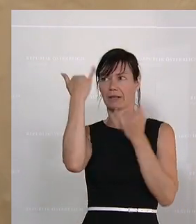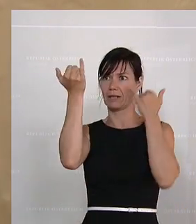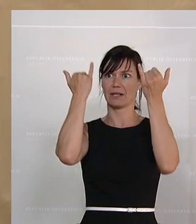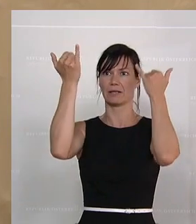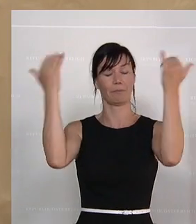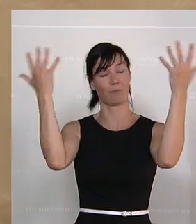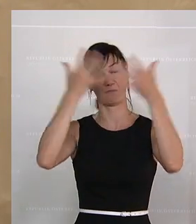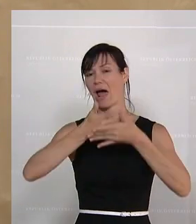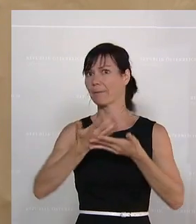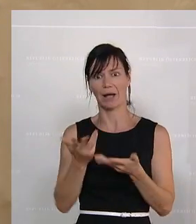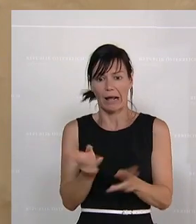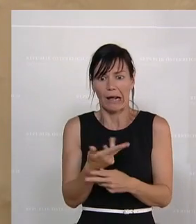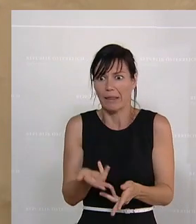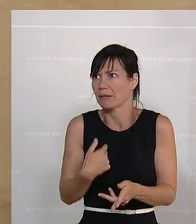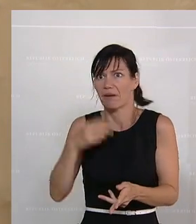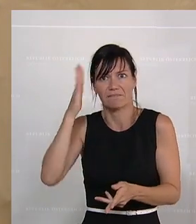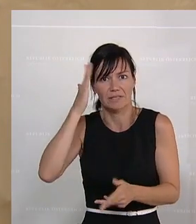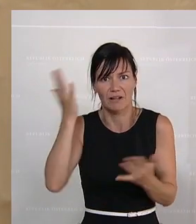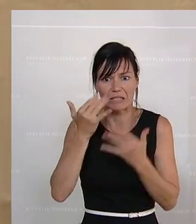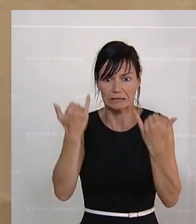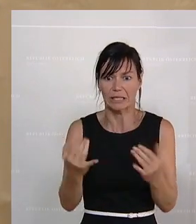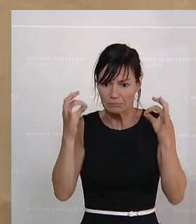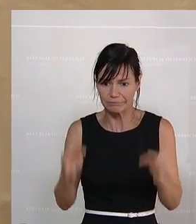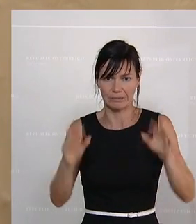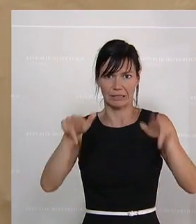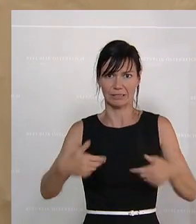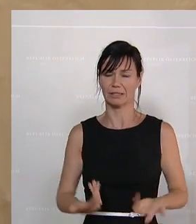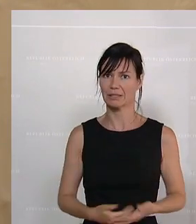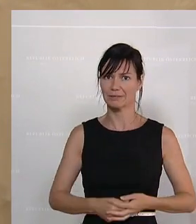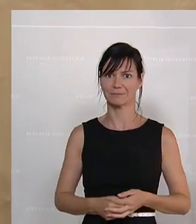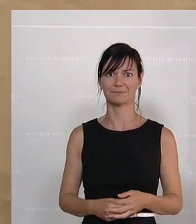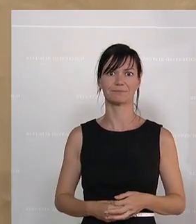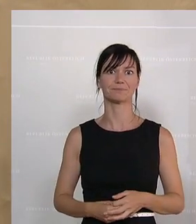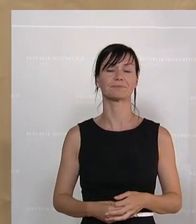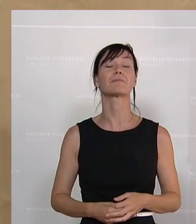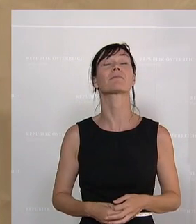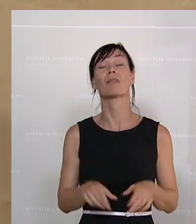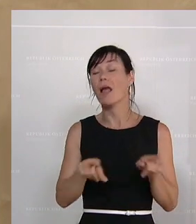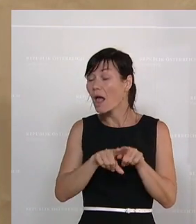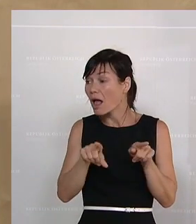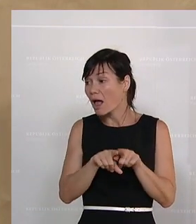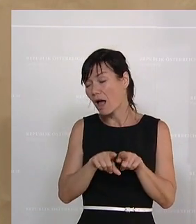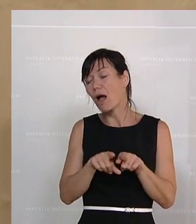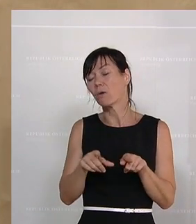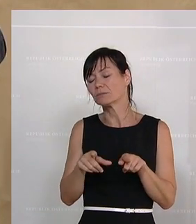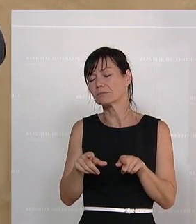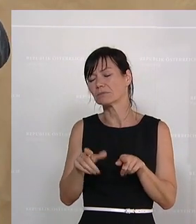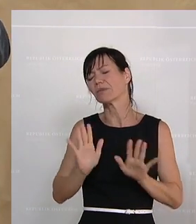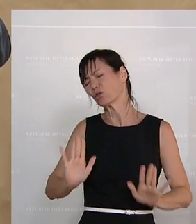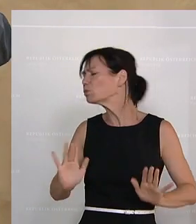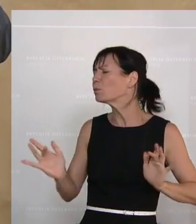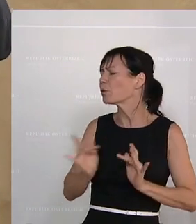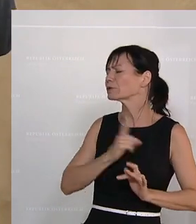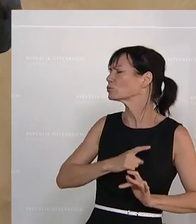nachvollziehen und es wurde auch erkannt regierungszeit ich wir sind bescheiden in der